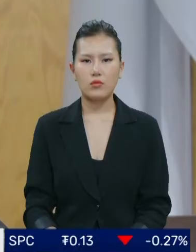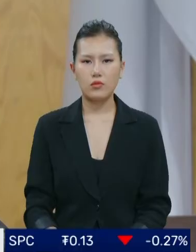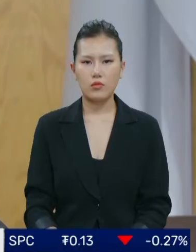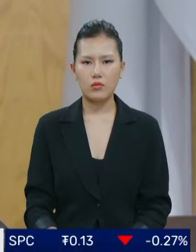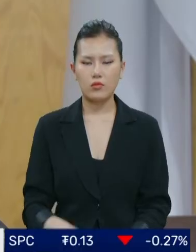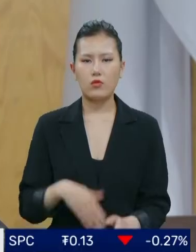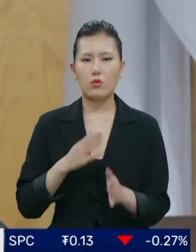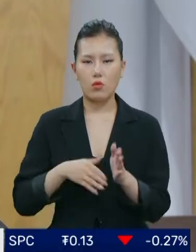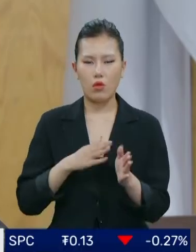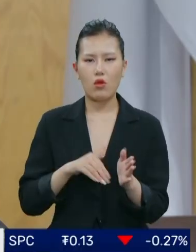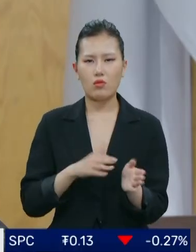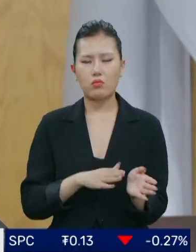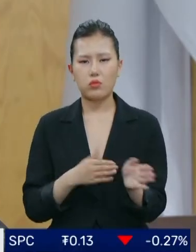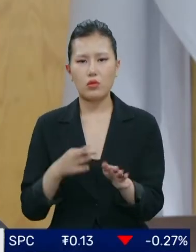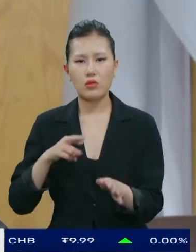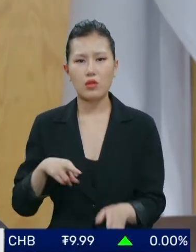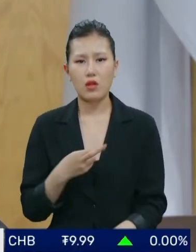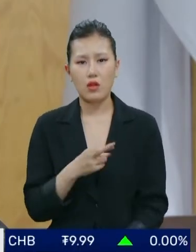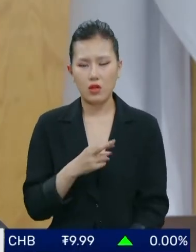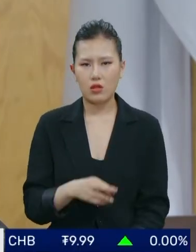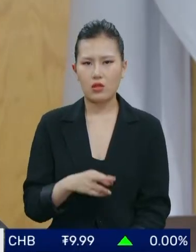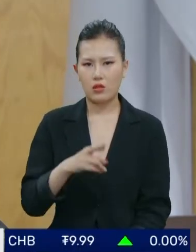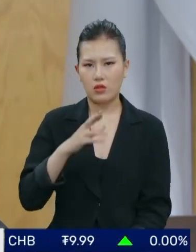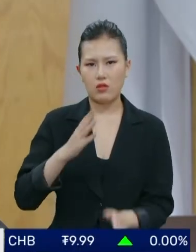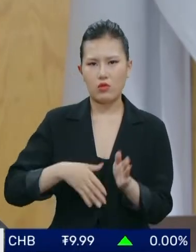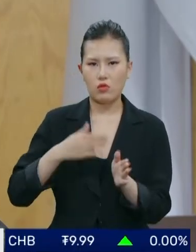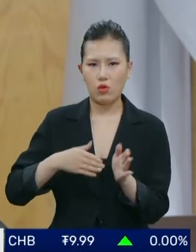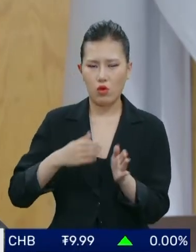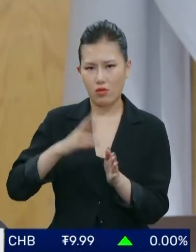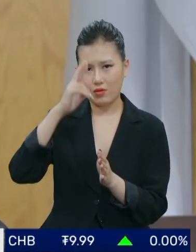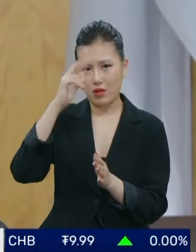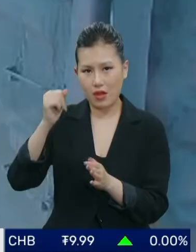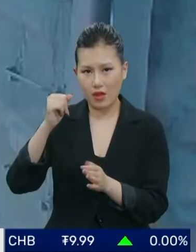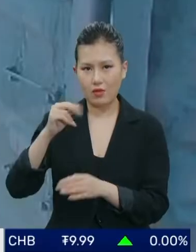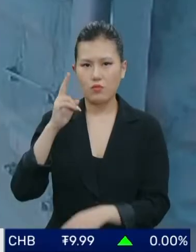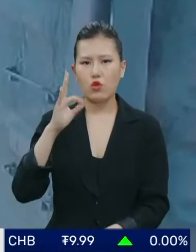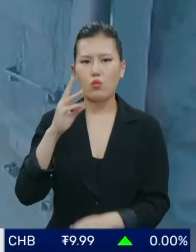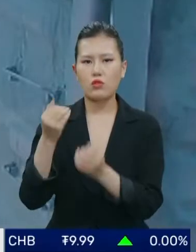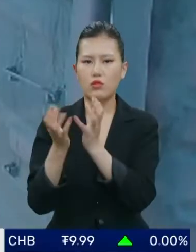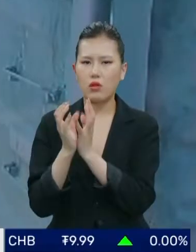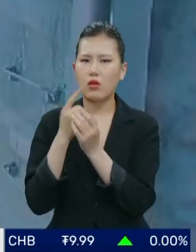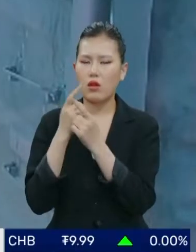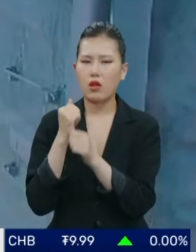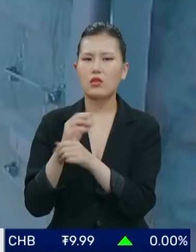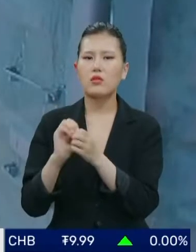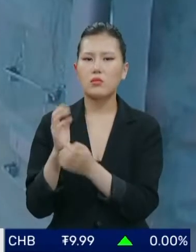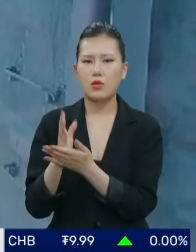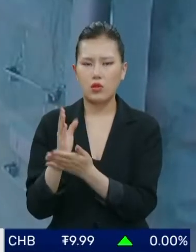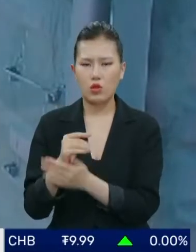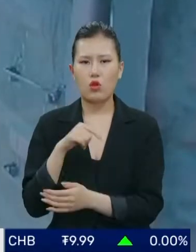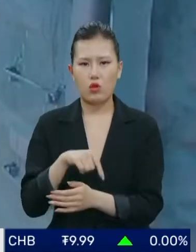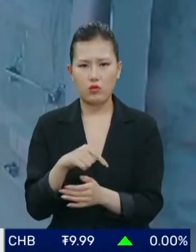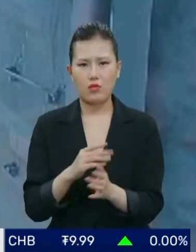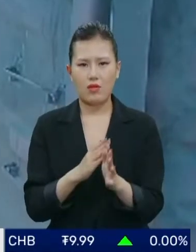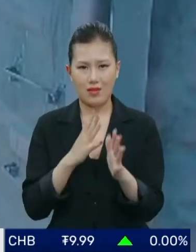бол комисс, яамны комисс, Улаанбаатар төмөрийн комисс ажиллаж байгаа. Одоо засварлаж байгаа 5 вагоноос бусад нь